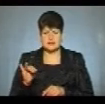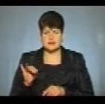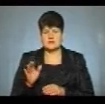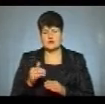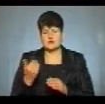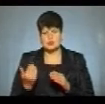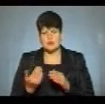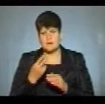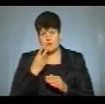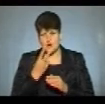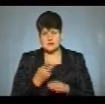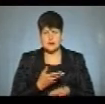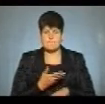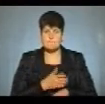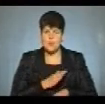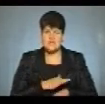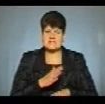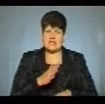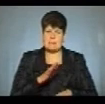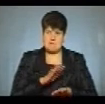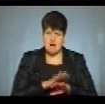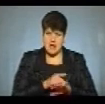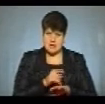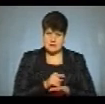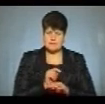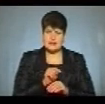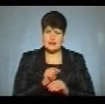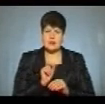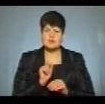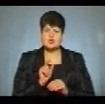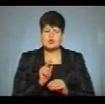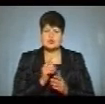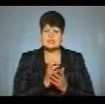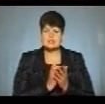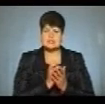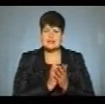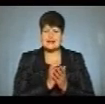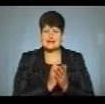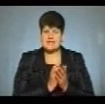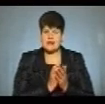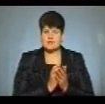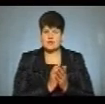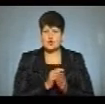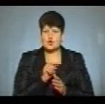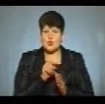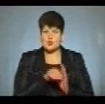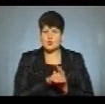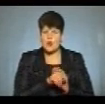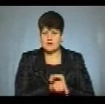показує, оцей польський банк, і тут золотовалютні резерви в його